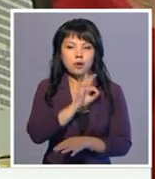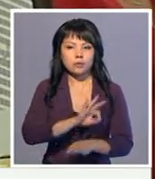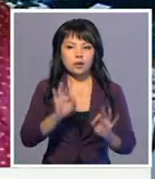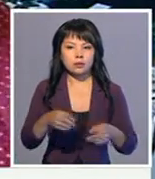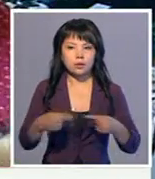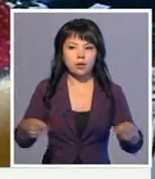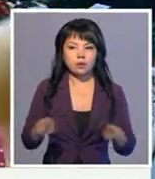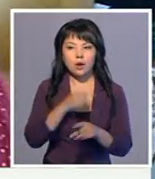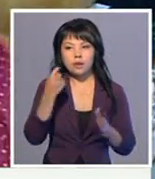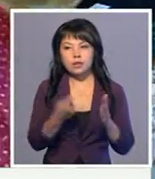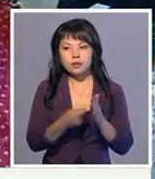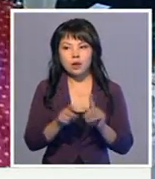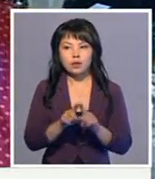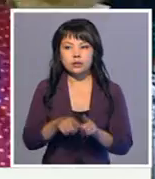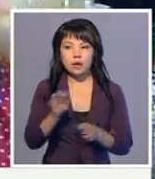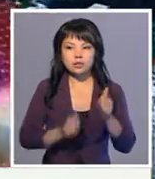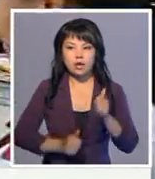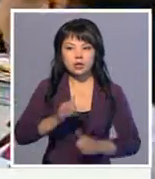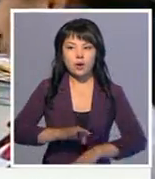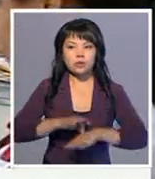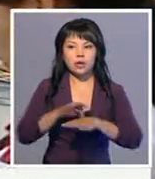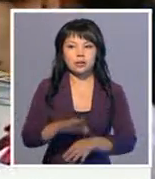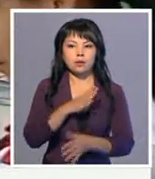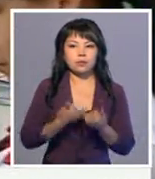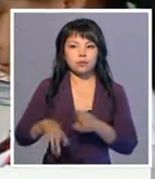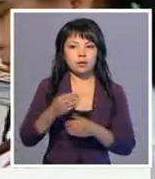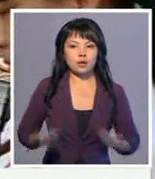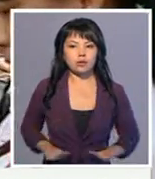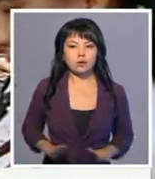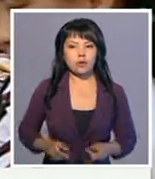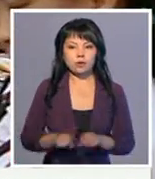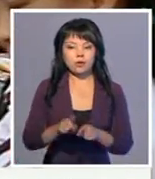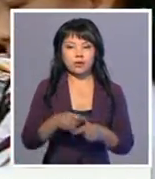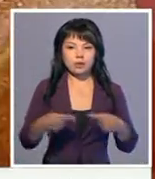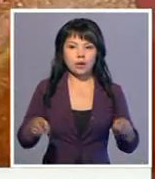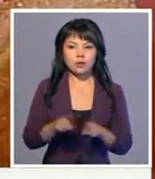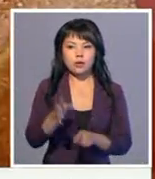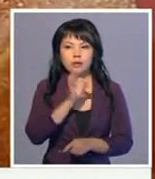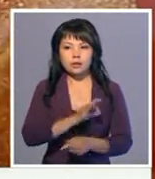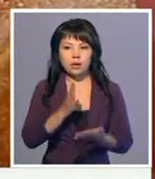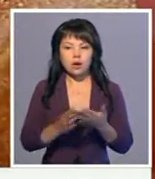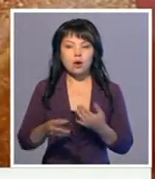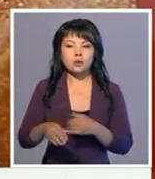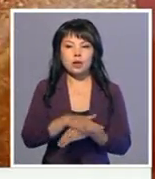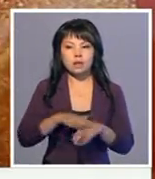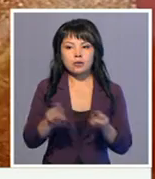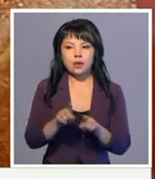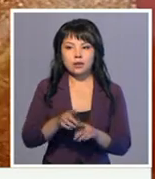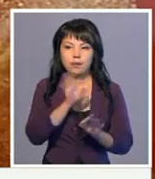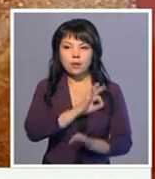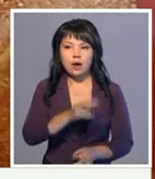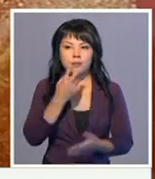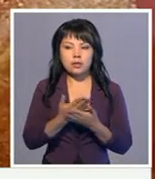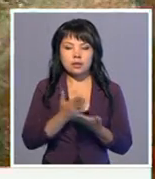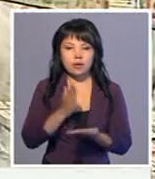және азық-түлік өнімдері бойынша сайысқа түсті. Олардың барлығы тұрмысқа қажетті заттарды ұсынып жүрген отандық нарықтың үздіктері. Жүзден